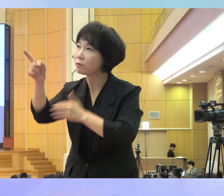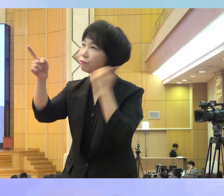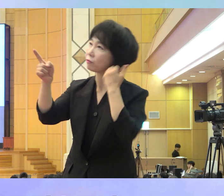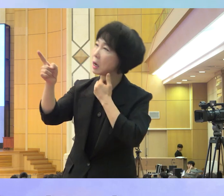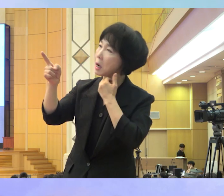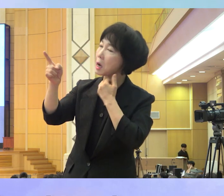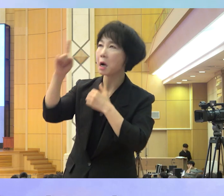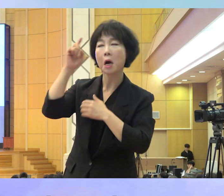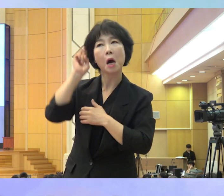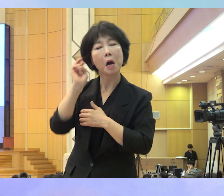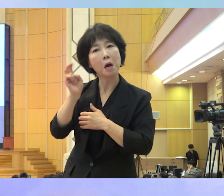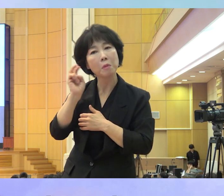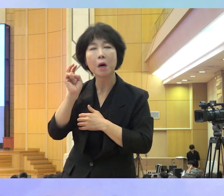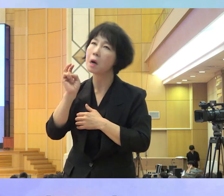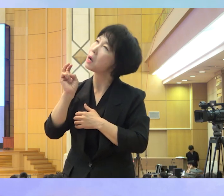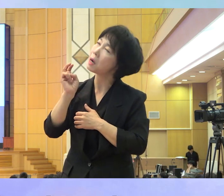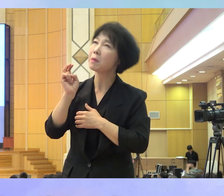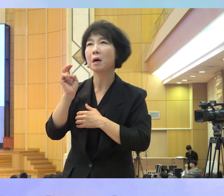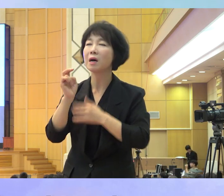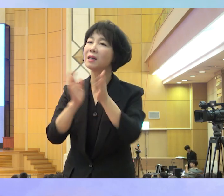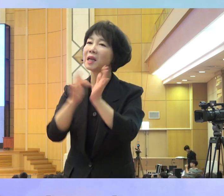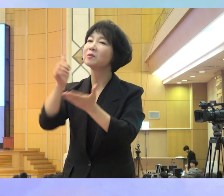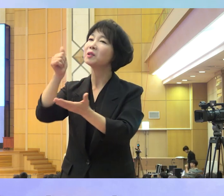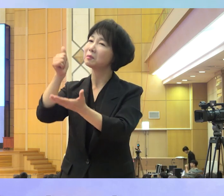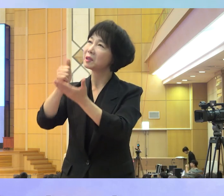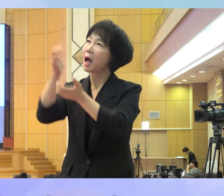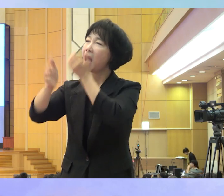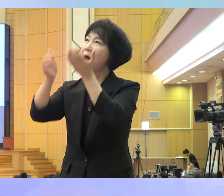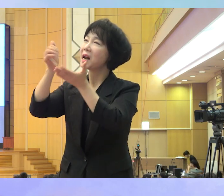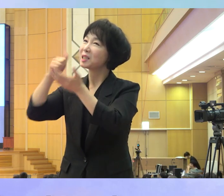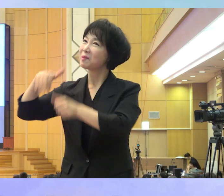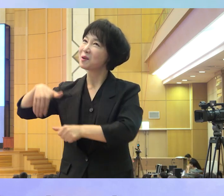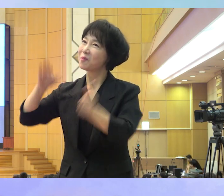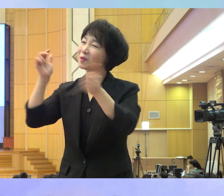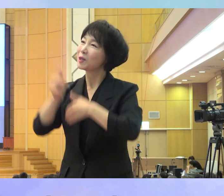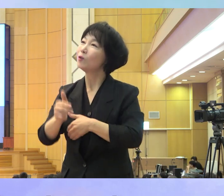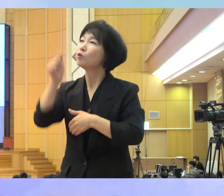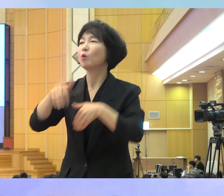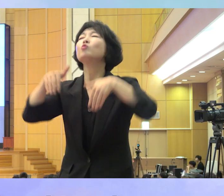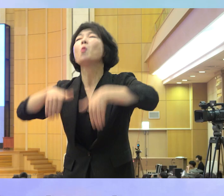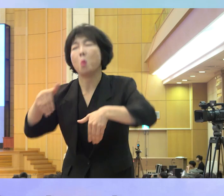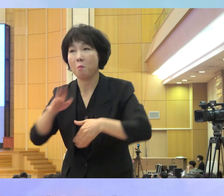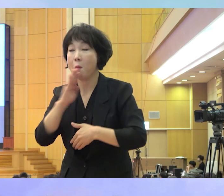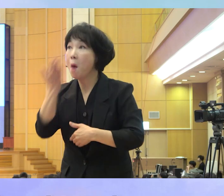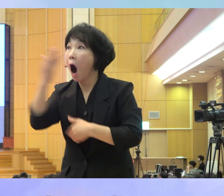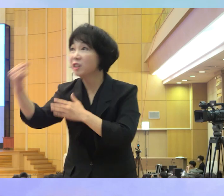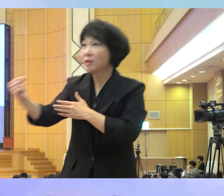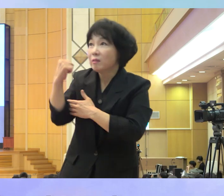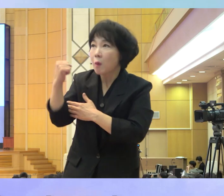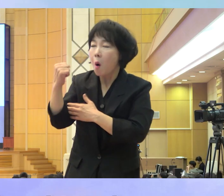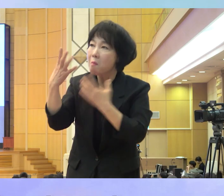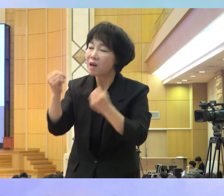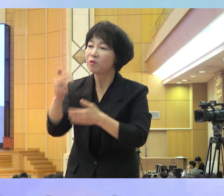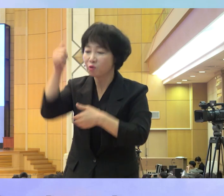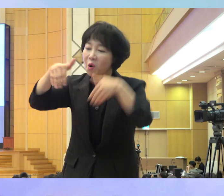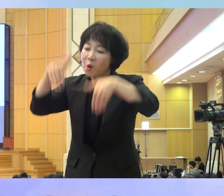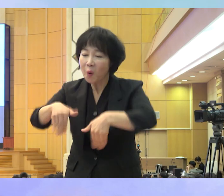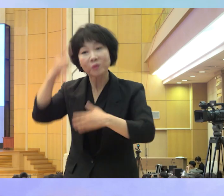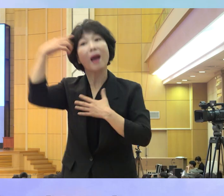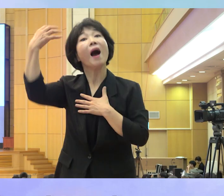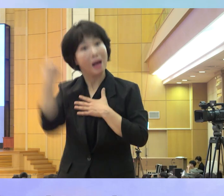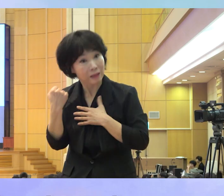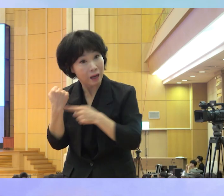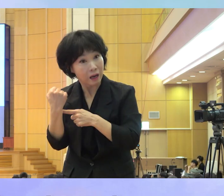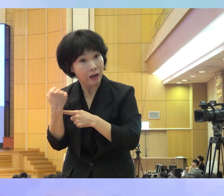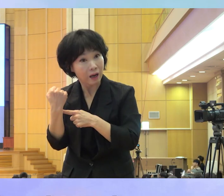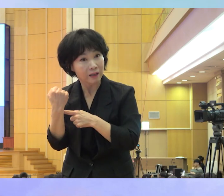때 예수님은 참 하나님이 보내신 선지자, 능력의 선지자구나, 이렇게 생각하면